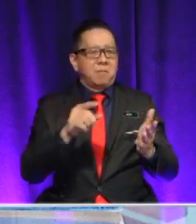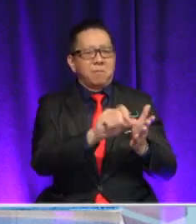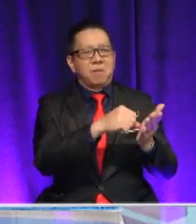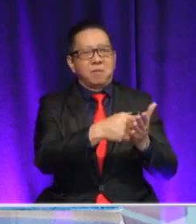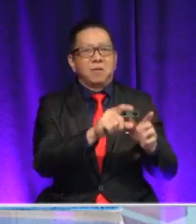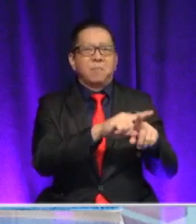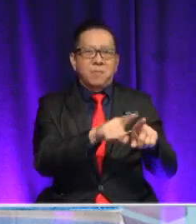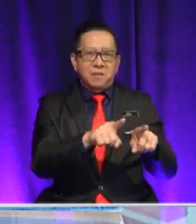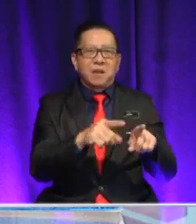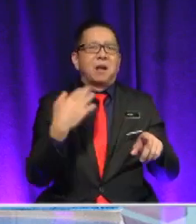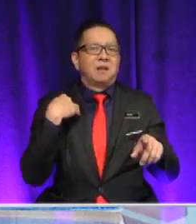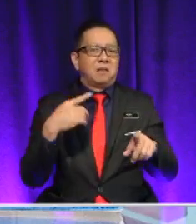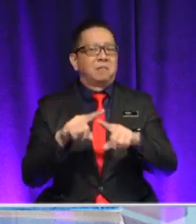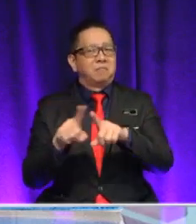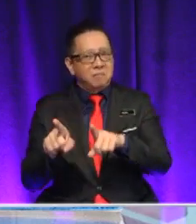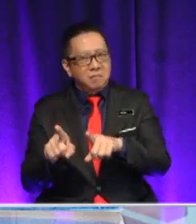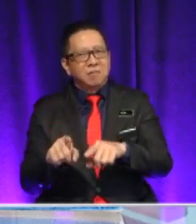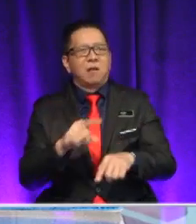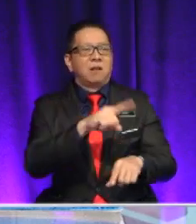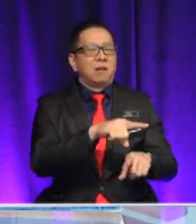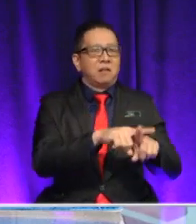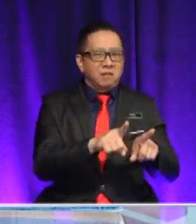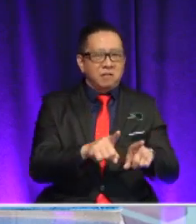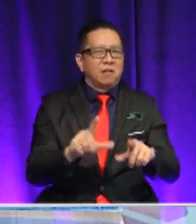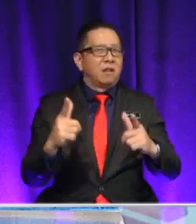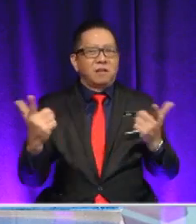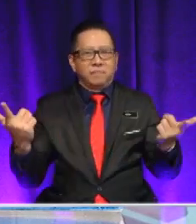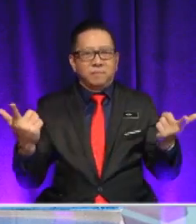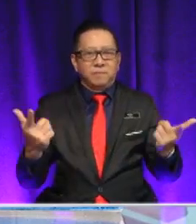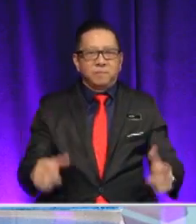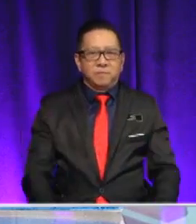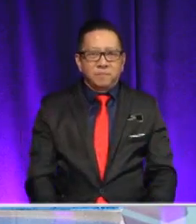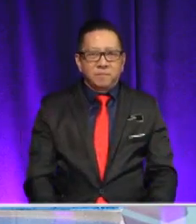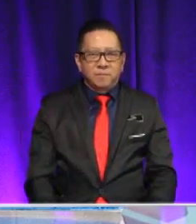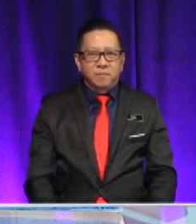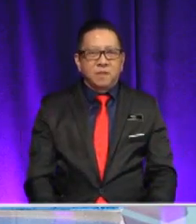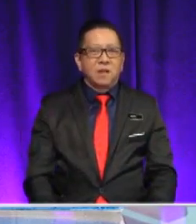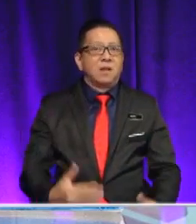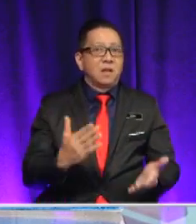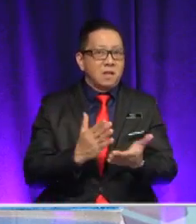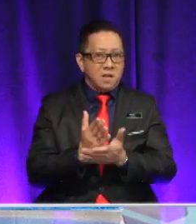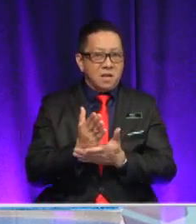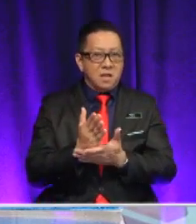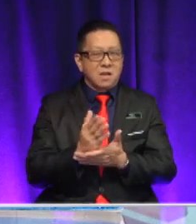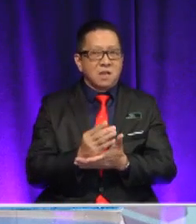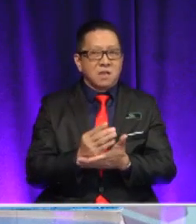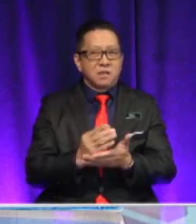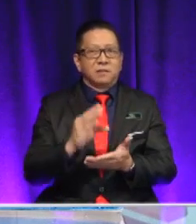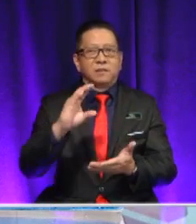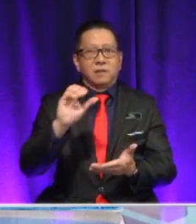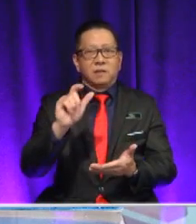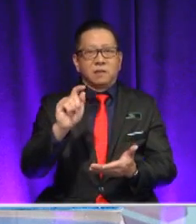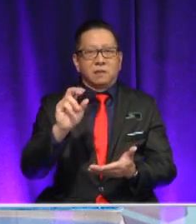ada yang perlu kalian sapuan yang brush yang begini oke seterusnya beda kita nasi kan catatan basah